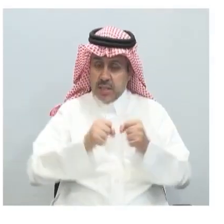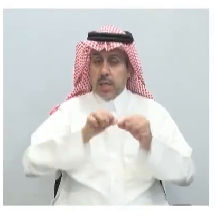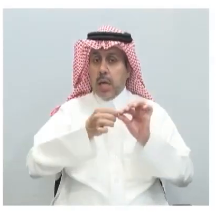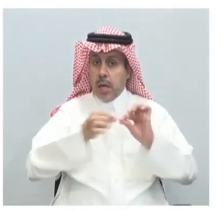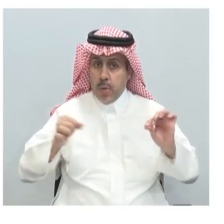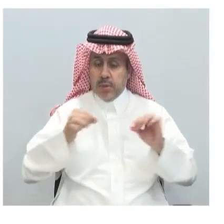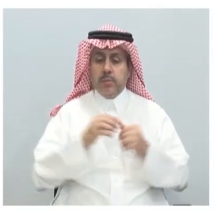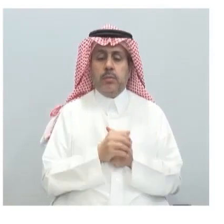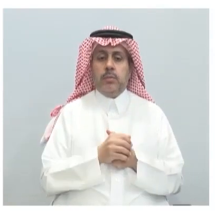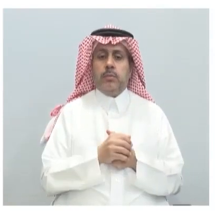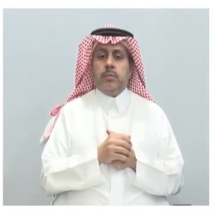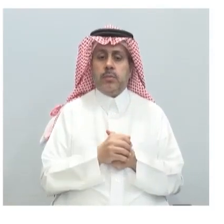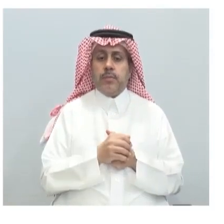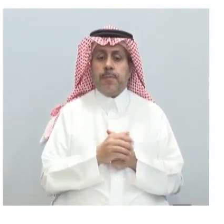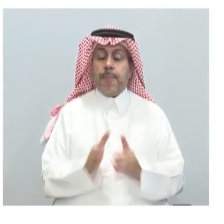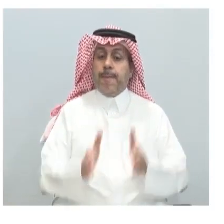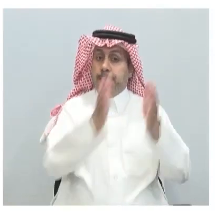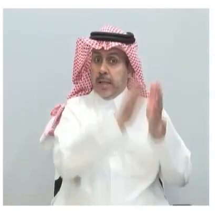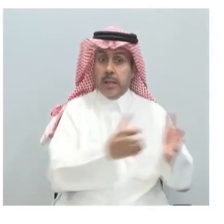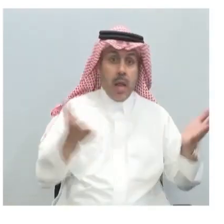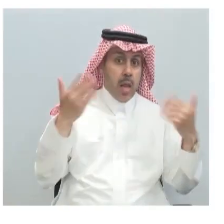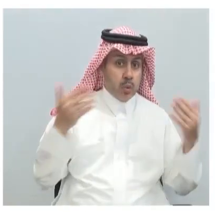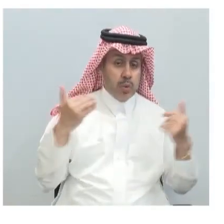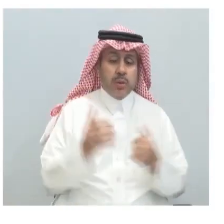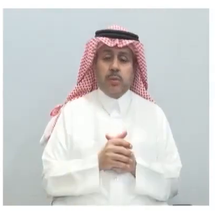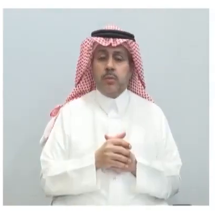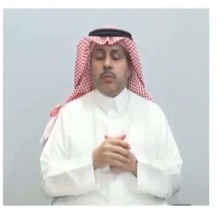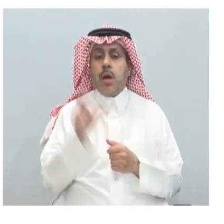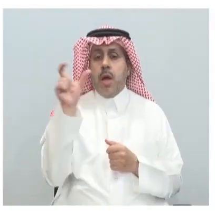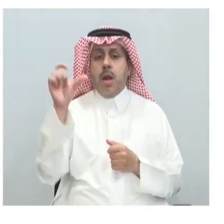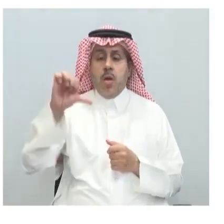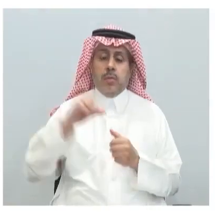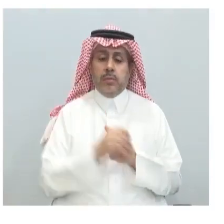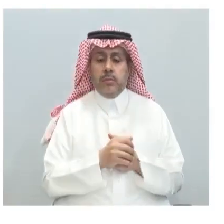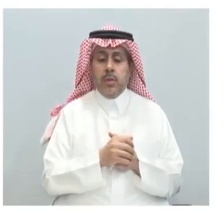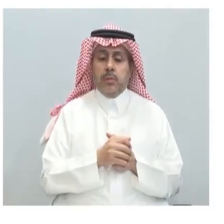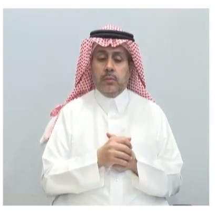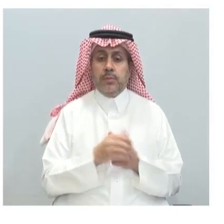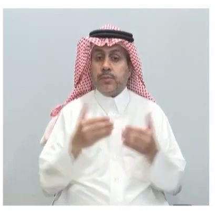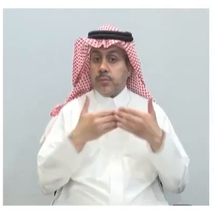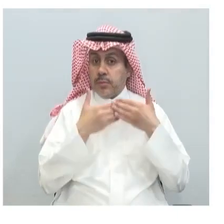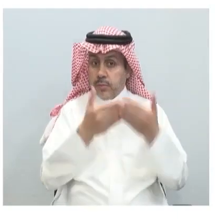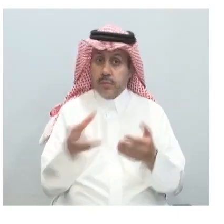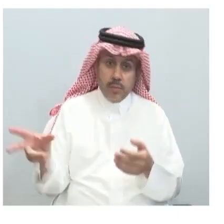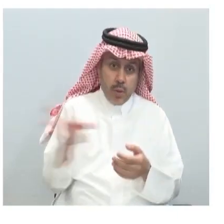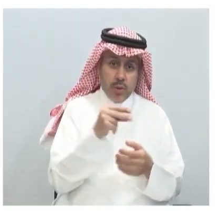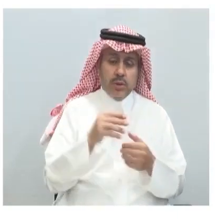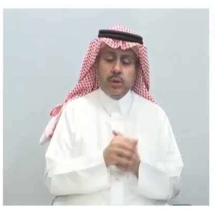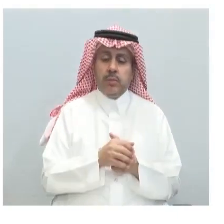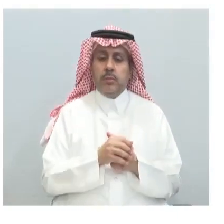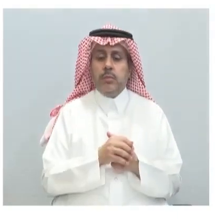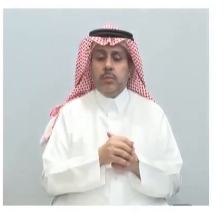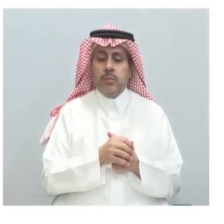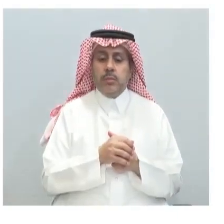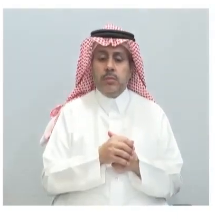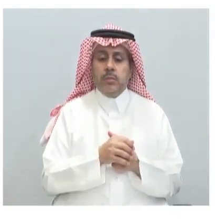الروابط فانتقل الاكسجين الى ال ان فاعطاني نواتج والنواتج